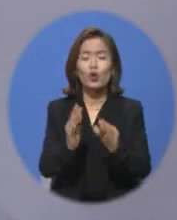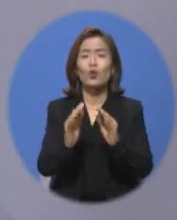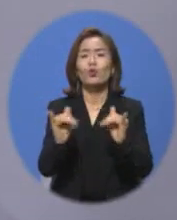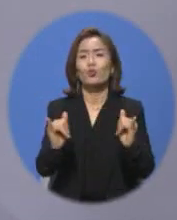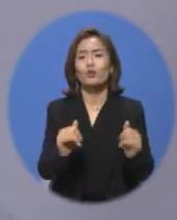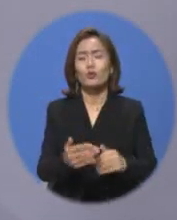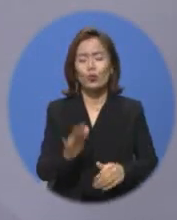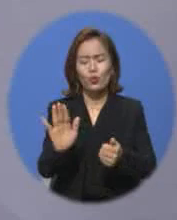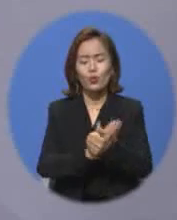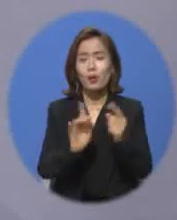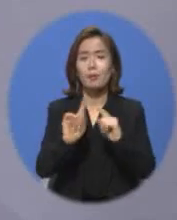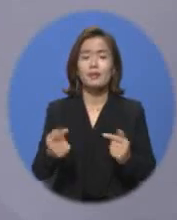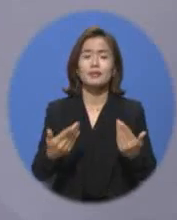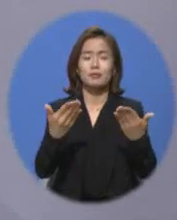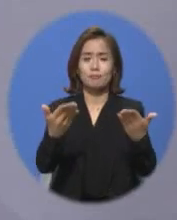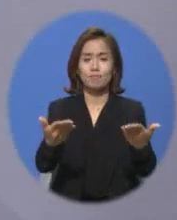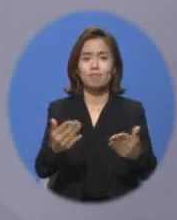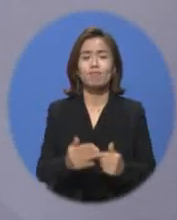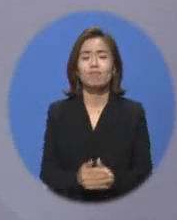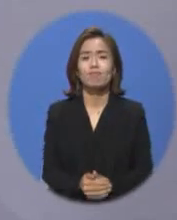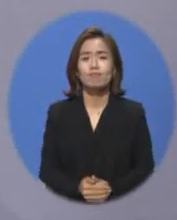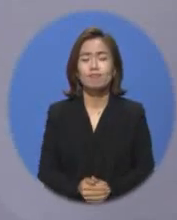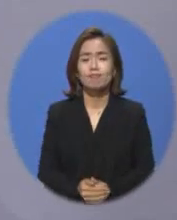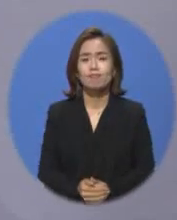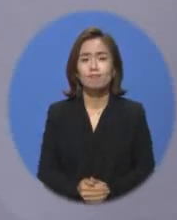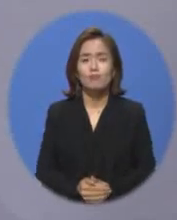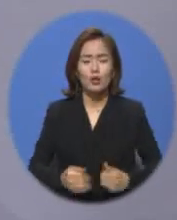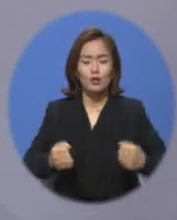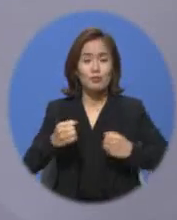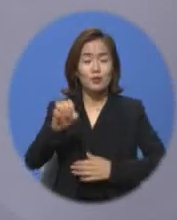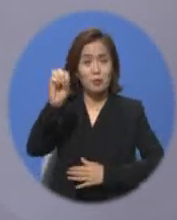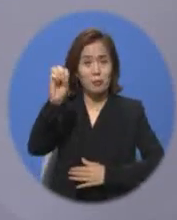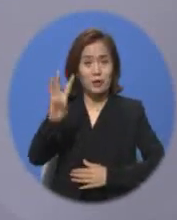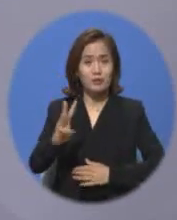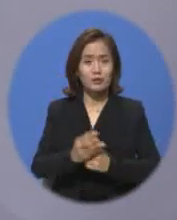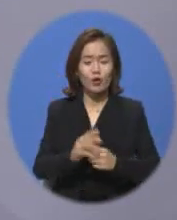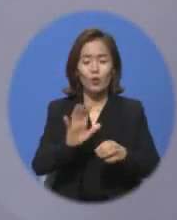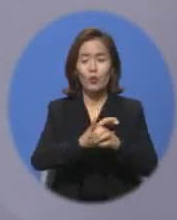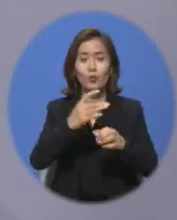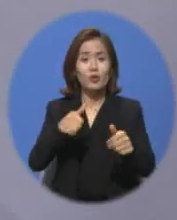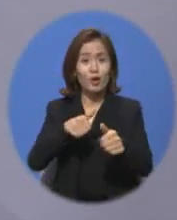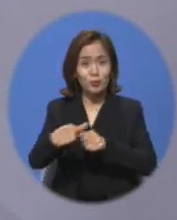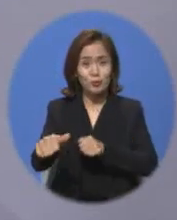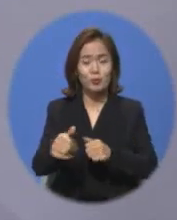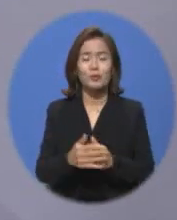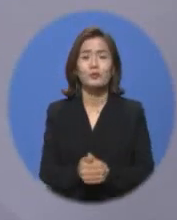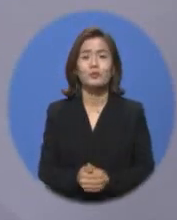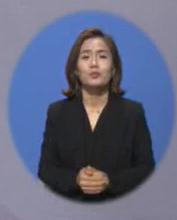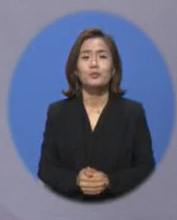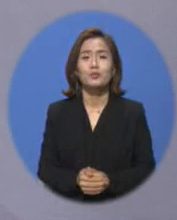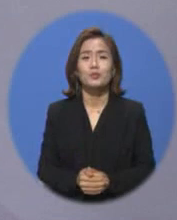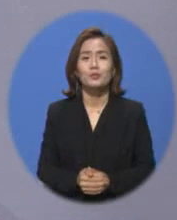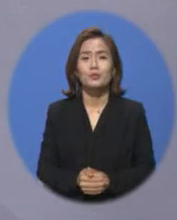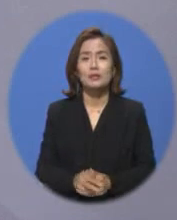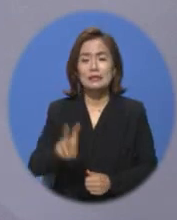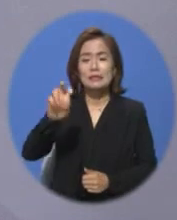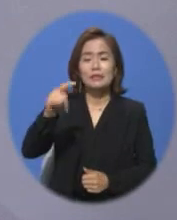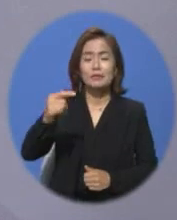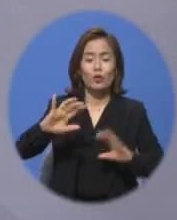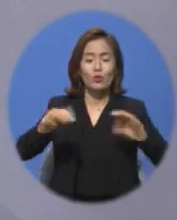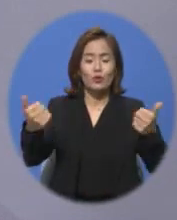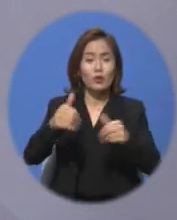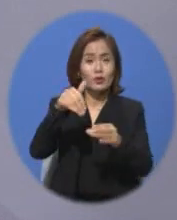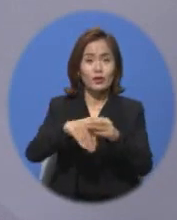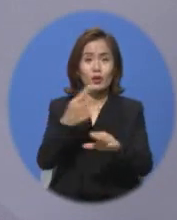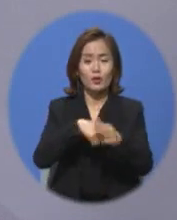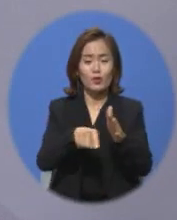지금이순간에도코로나19사태로고통받고계신시민여러분께깊은위로의말씀을전합니다 .광주시민여러분,힘내세요!제21대국회의원선거 후보자토론회를시청하고계신북구